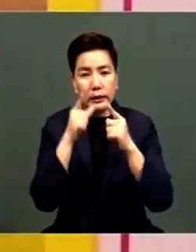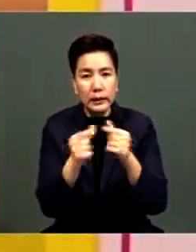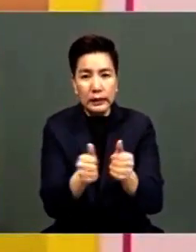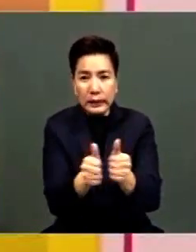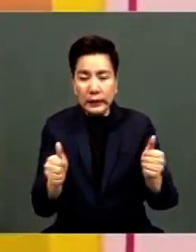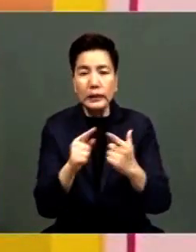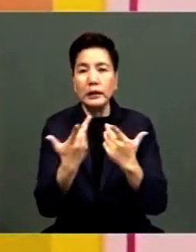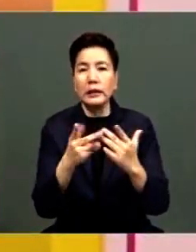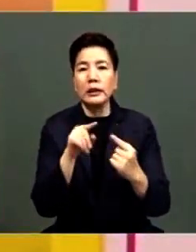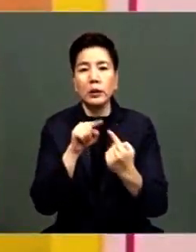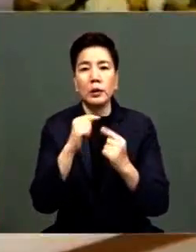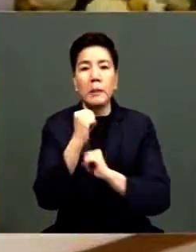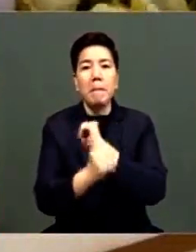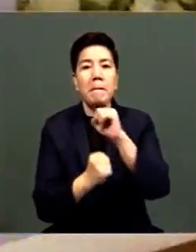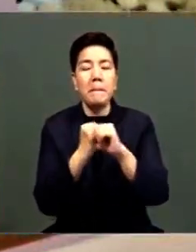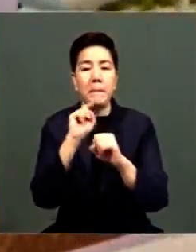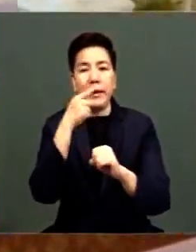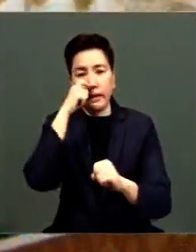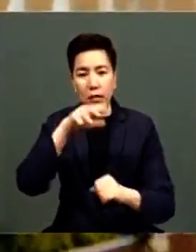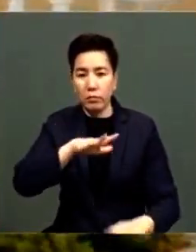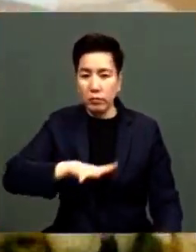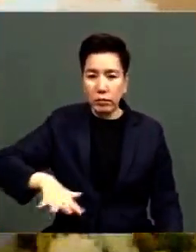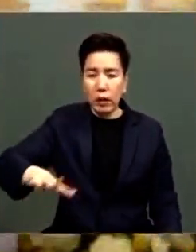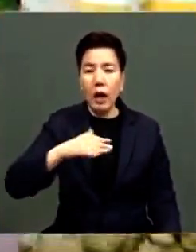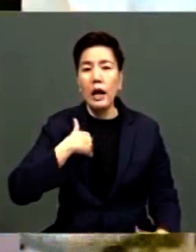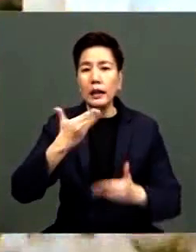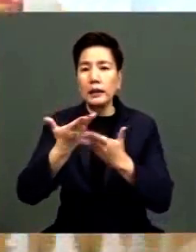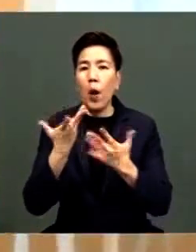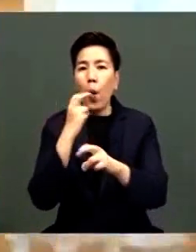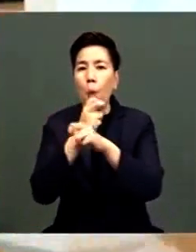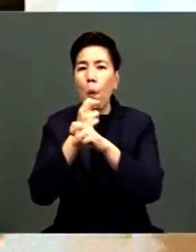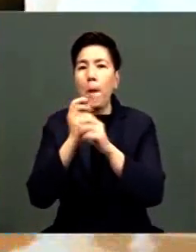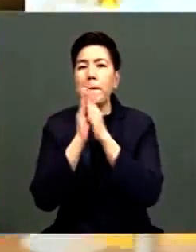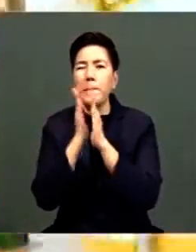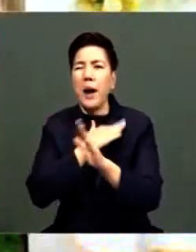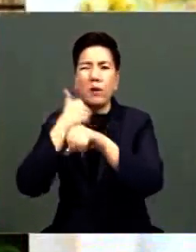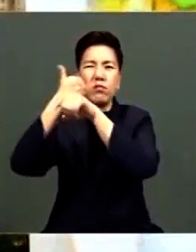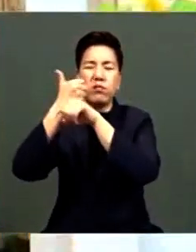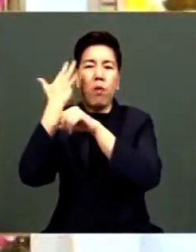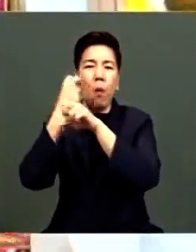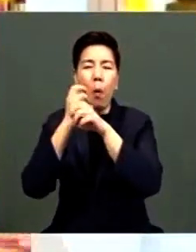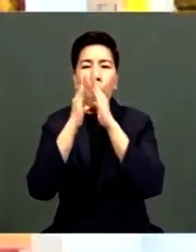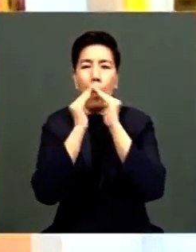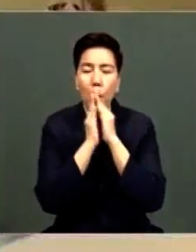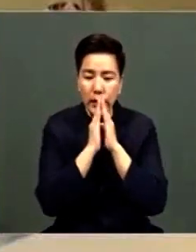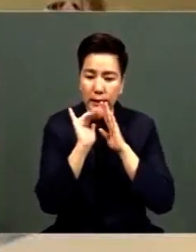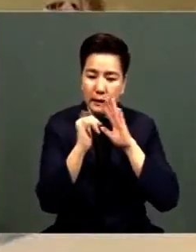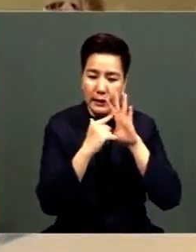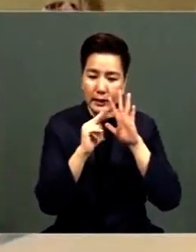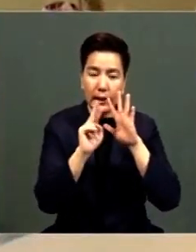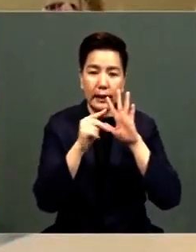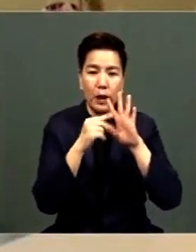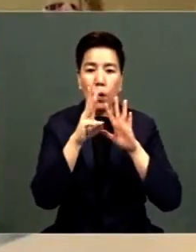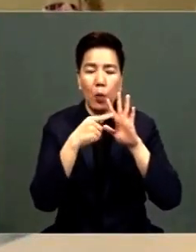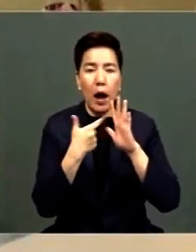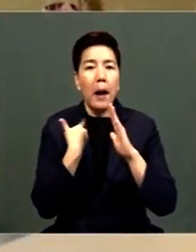ต้อนรับปีใหม่ไทยค่ะซึ่งภายในงานนะคะได้มีการอัญเชิญพระบรมสารีริกธาตุจากวัดยานและองค์จำลองพระพุท